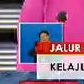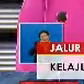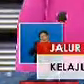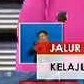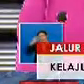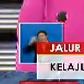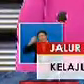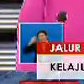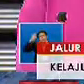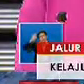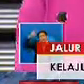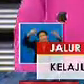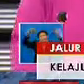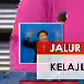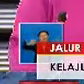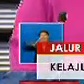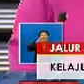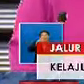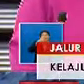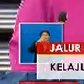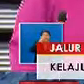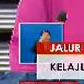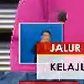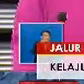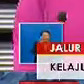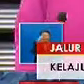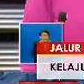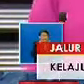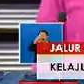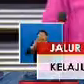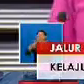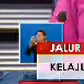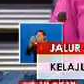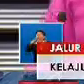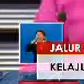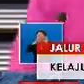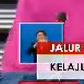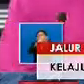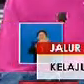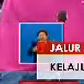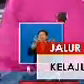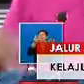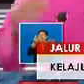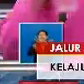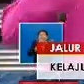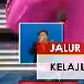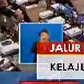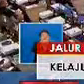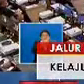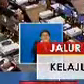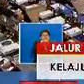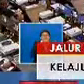50% Selain itu peningkatan jalur lebar di Universiti awam juga akan ditingkatkan kepada maksimum 100